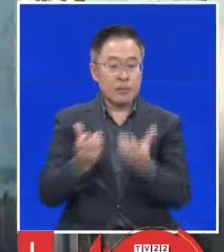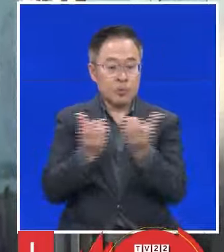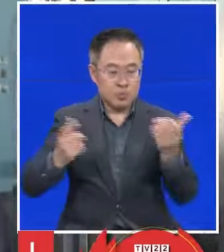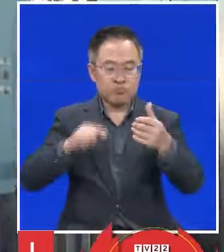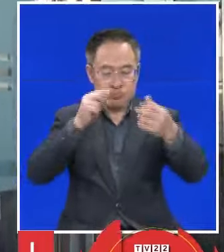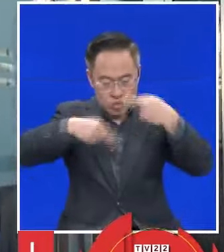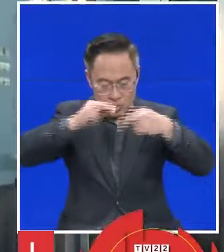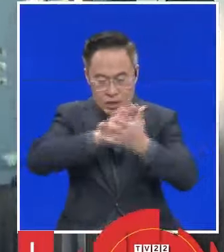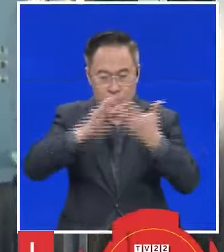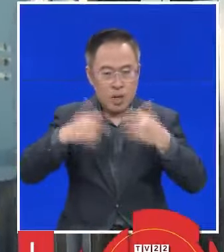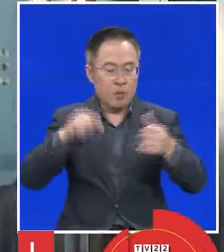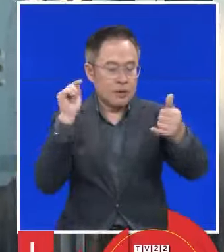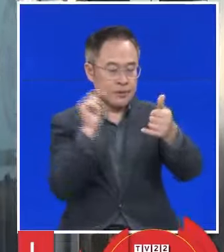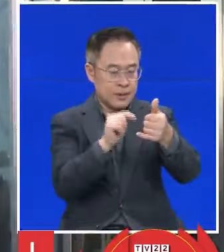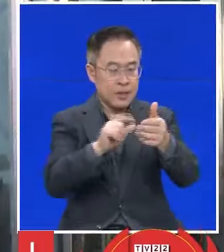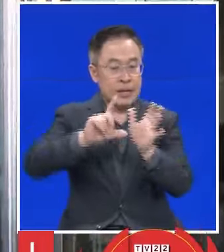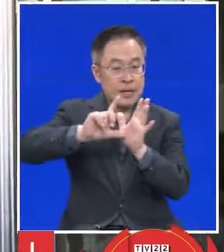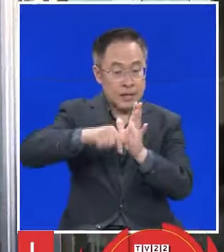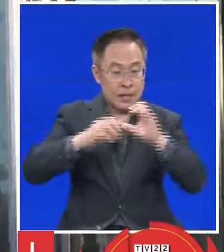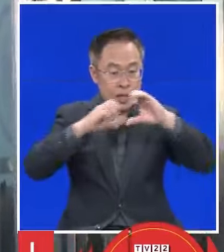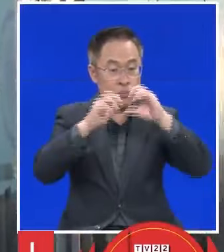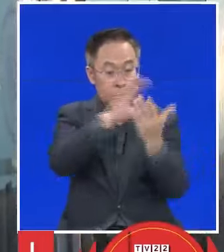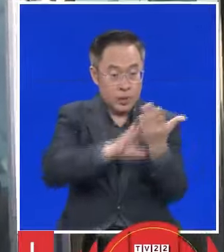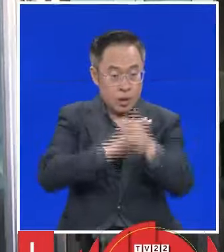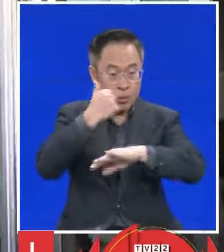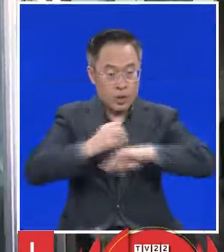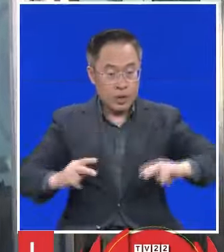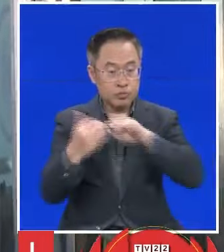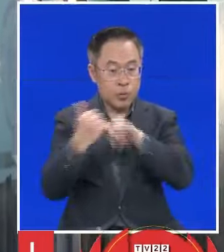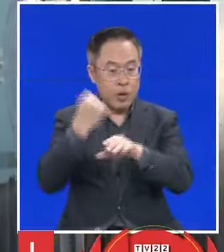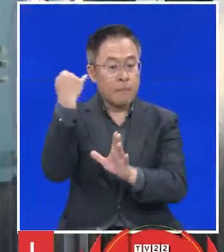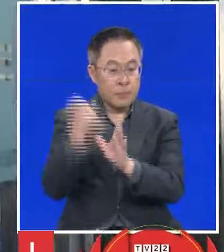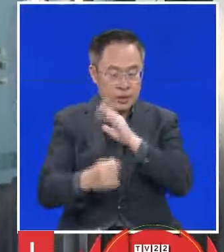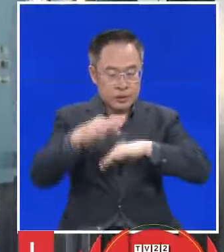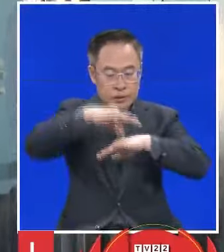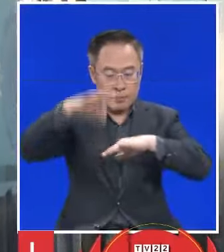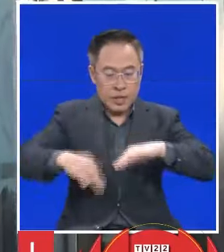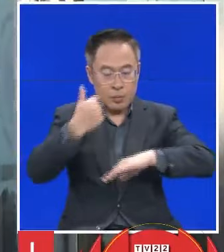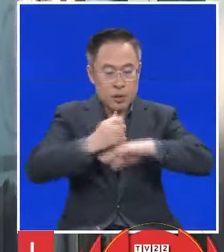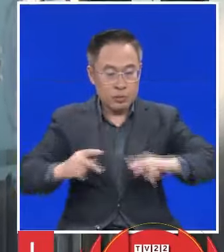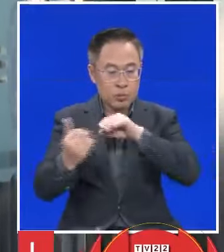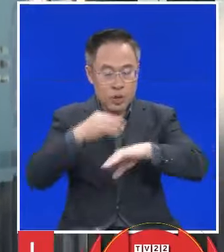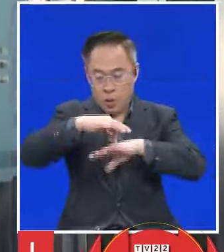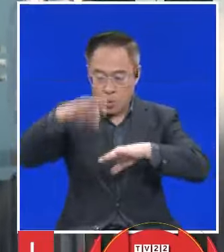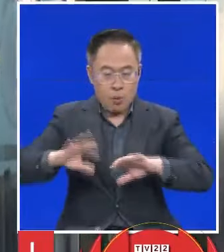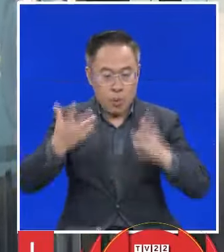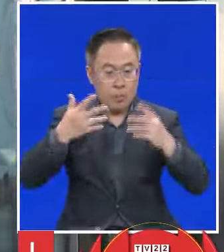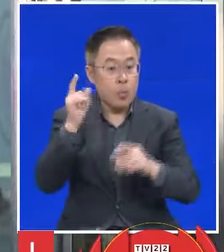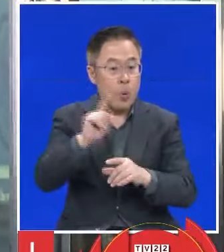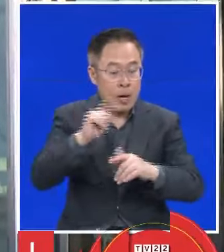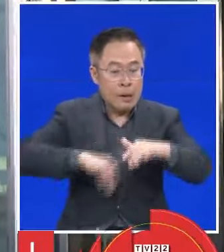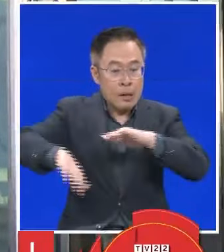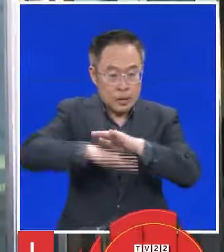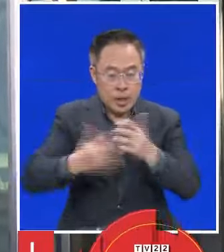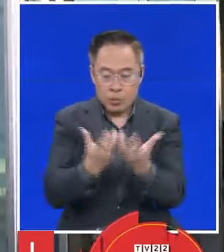ณศักดิ์สยามชิดชอบอดีตเลขาภูมิใจไทยพ้นจากตำแหน่งรัฐมนตรีว่าการกระทรวงคมนาคมเนื่องจากว่ามีพยานหลักฐาน